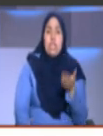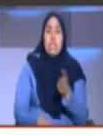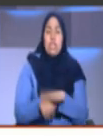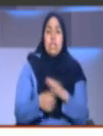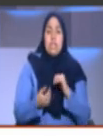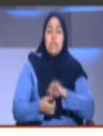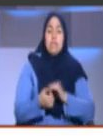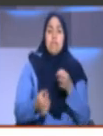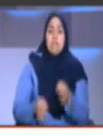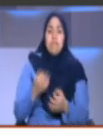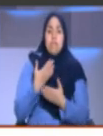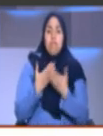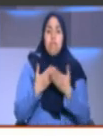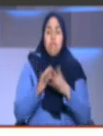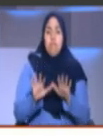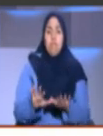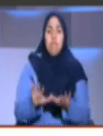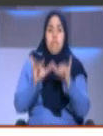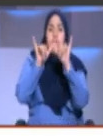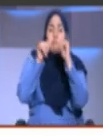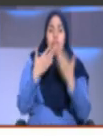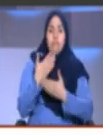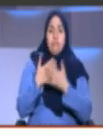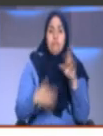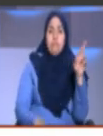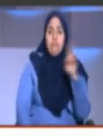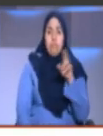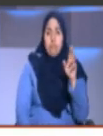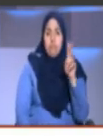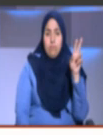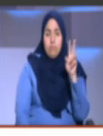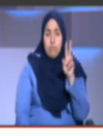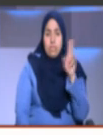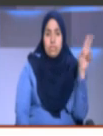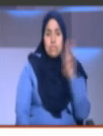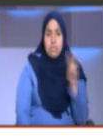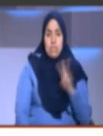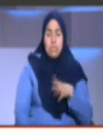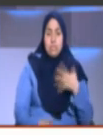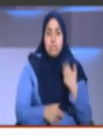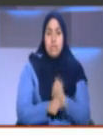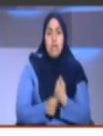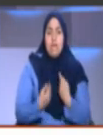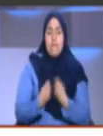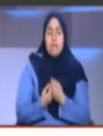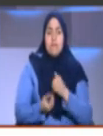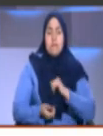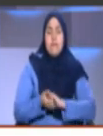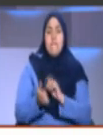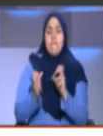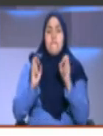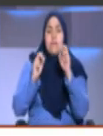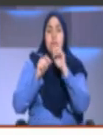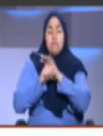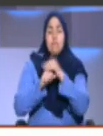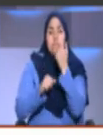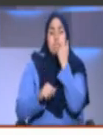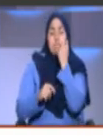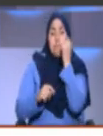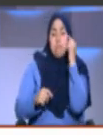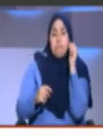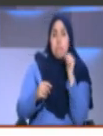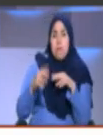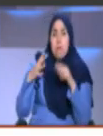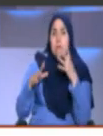هذا طبعا ونحن نكافح أيضا اقتصاديا بسبب فيروس كورونا، لكن لم تنسى الدولة أن تولي نفس